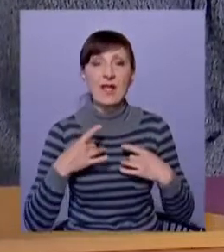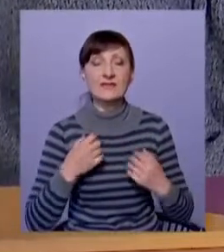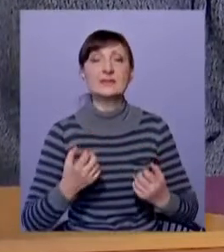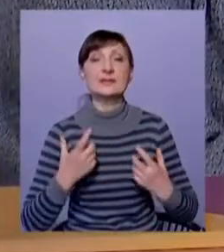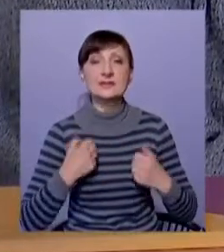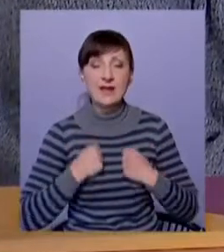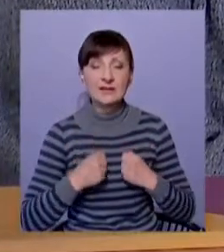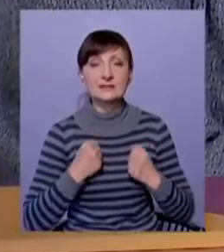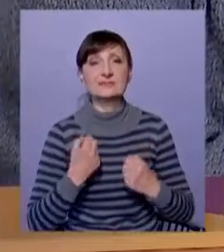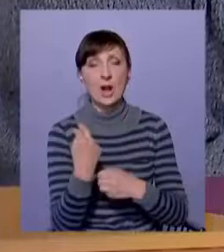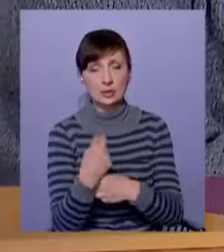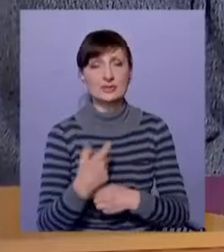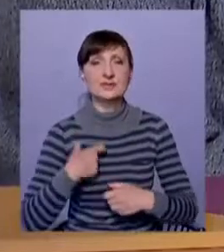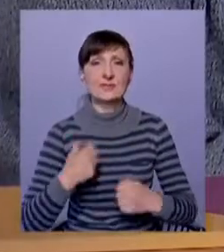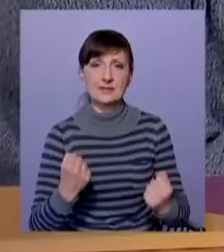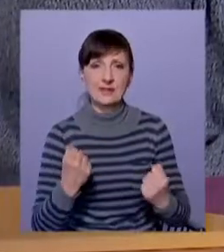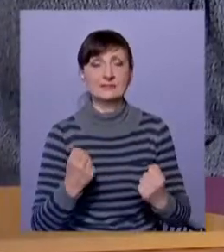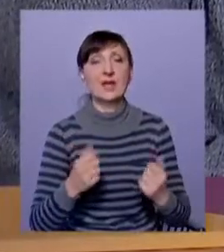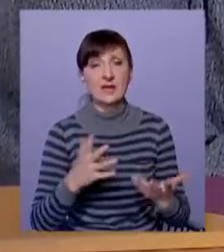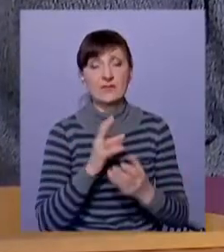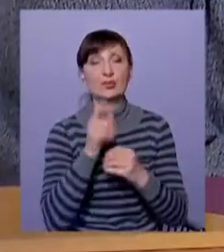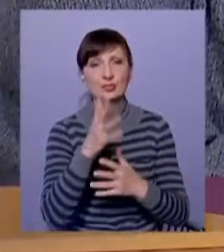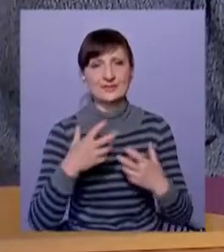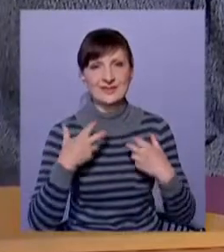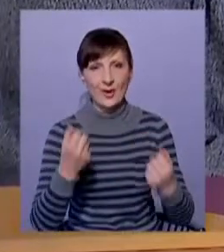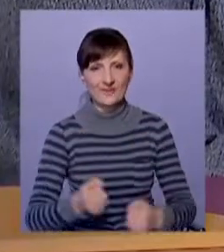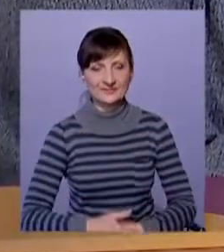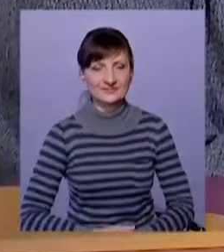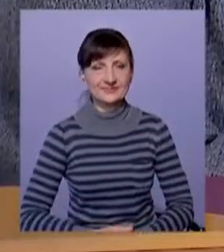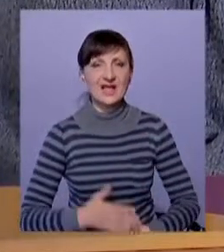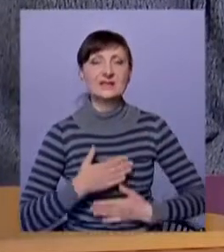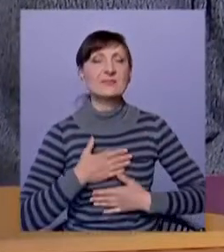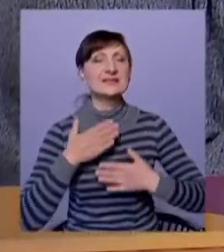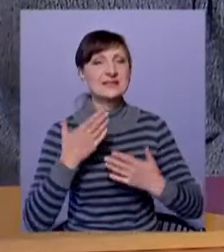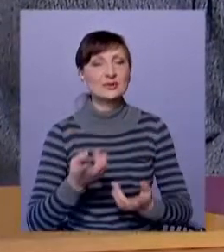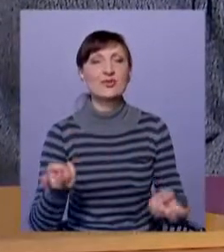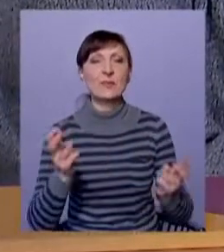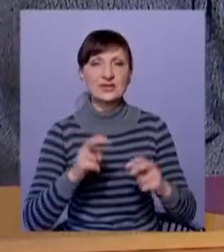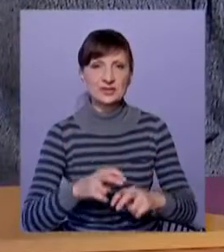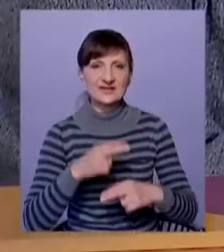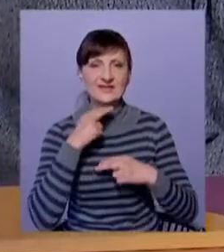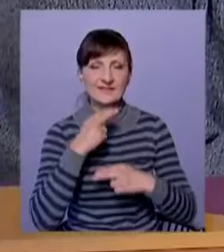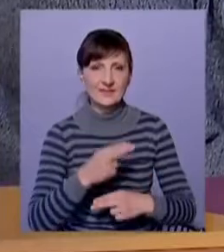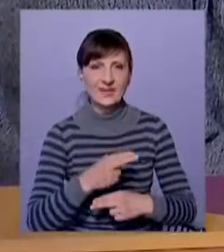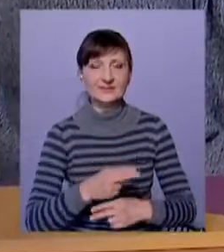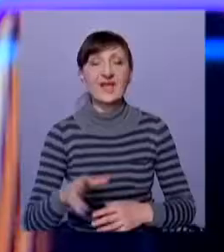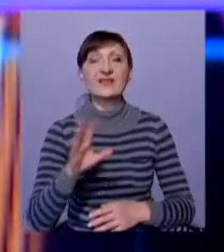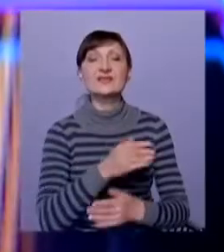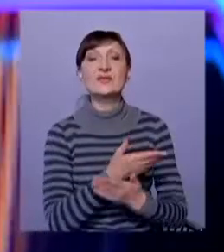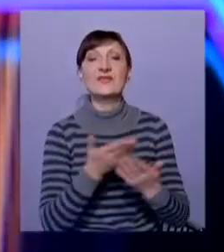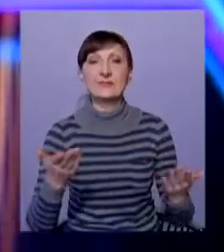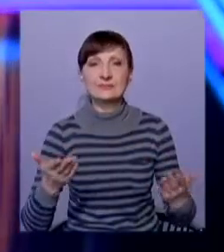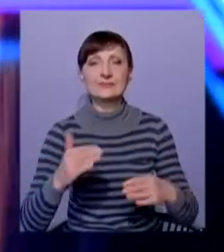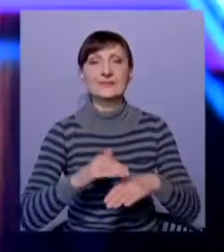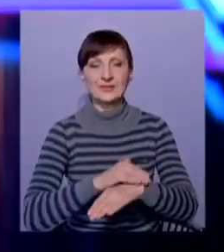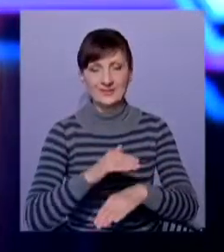держать, как говорится, в руках, везде, и тогда вы будете здоровы. Спасибо вам огромное. Спасибо, что пришли и уделили время. Это был